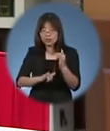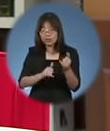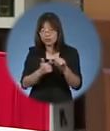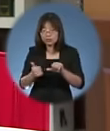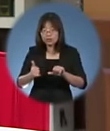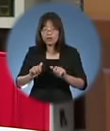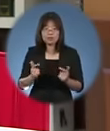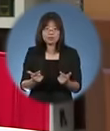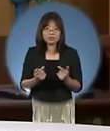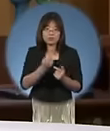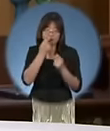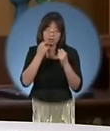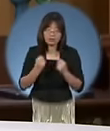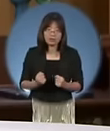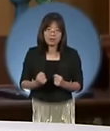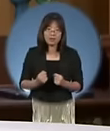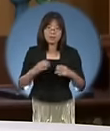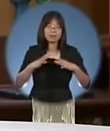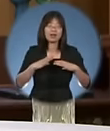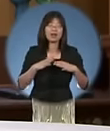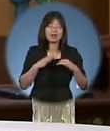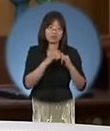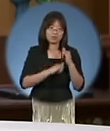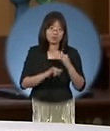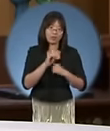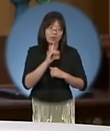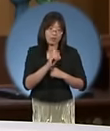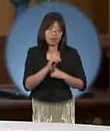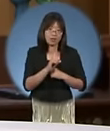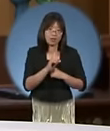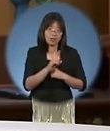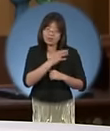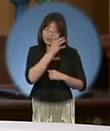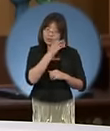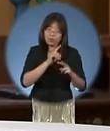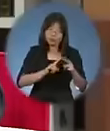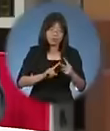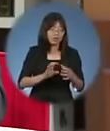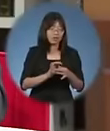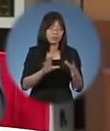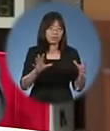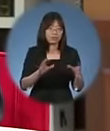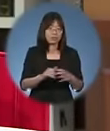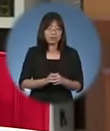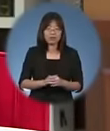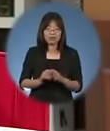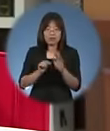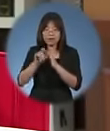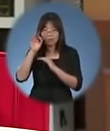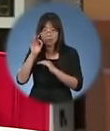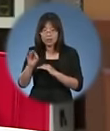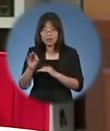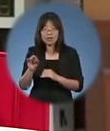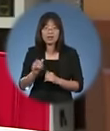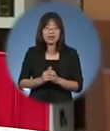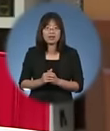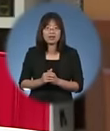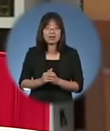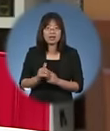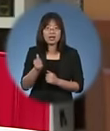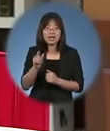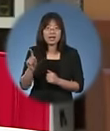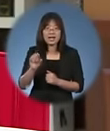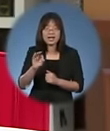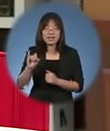거예요. 자랑스러운 역사이고. 자랑스러운 역사건 창피한 역사건. 여기 가보면 하일리 하이네가 무슨 치를 쓴